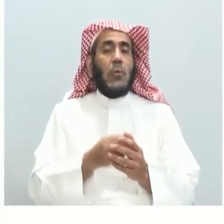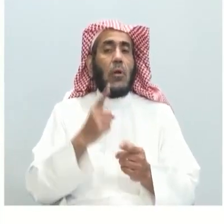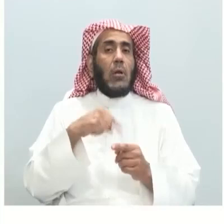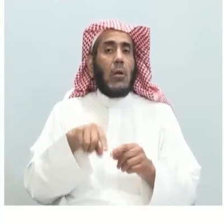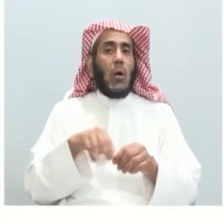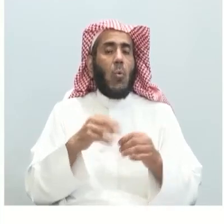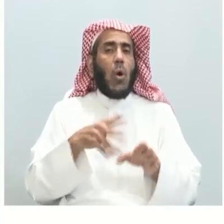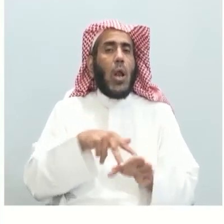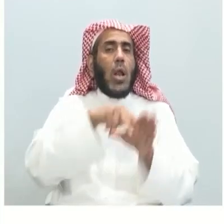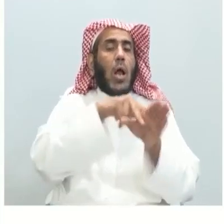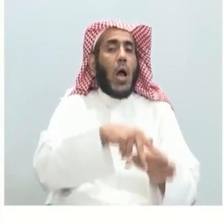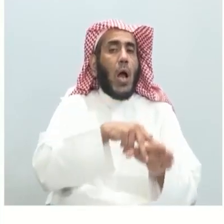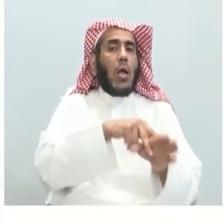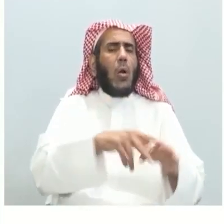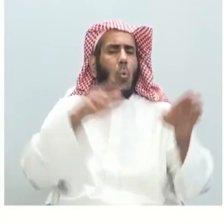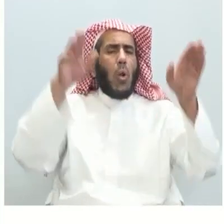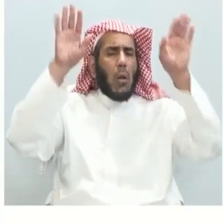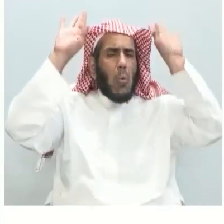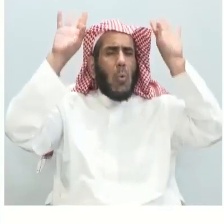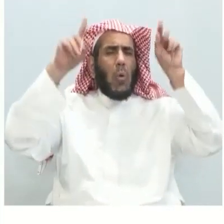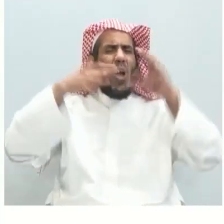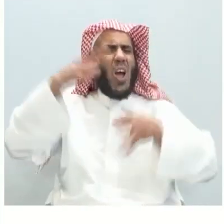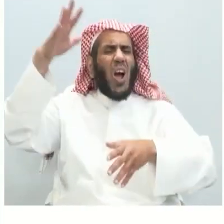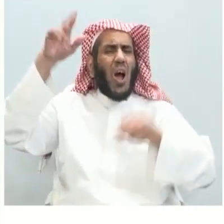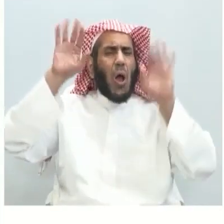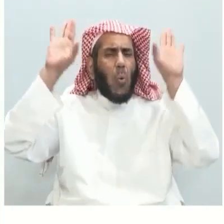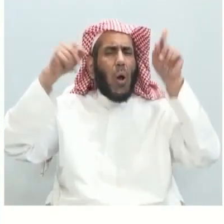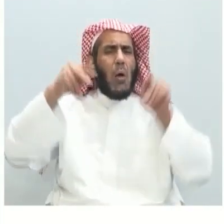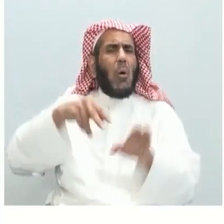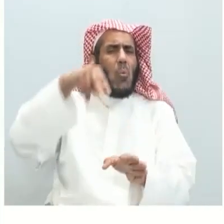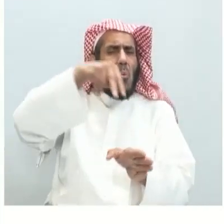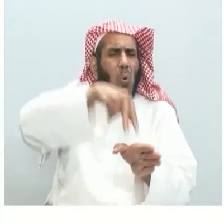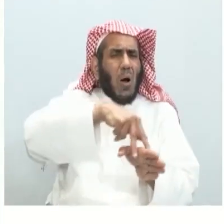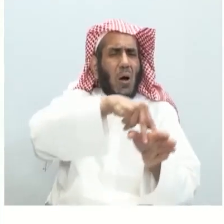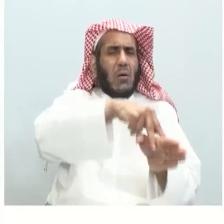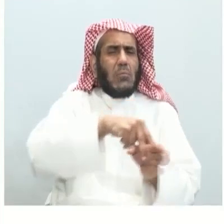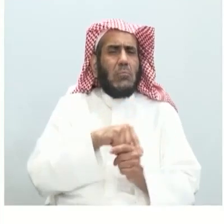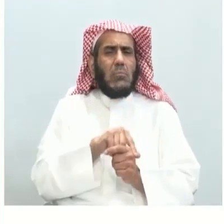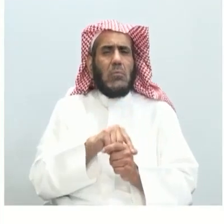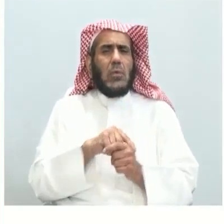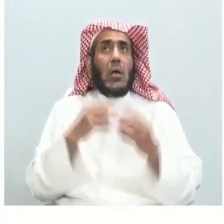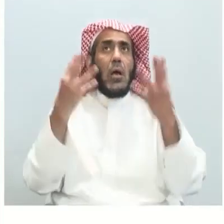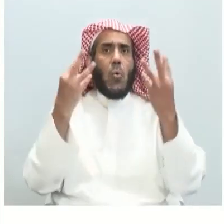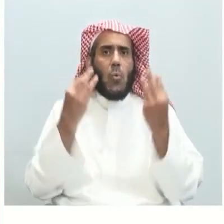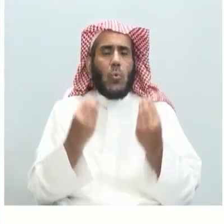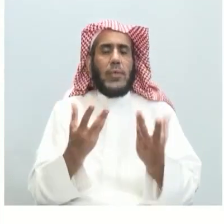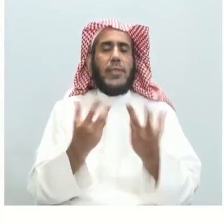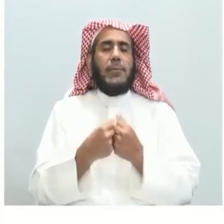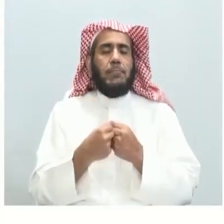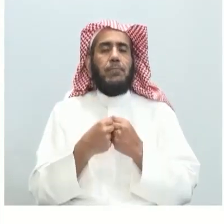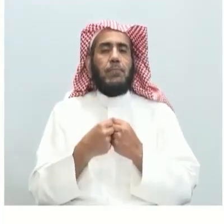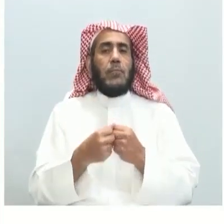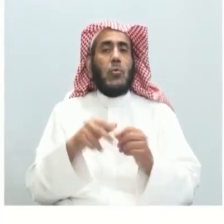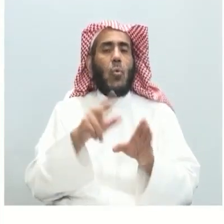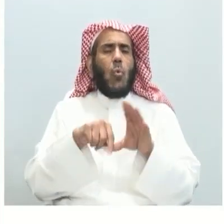والخيل والبغال والحمير لتركبوها وزينه